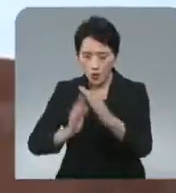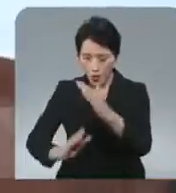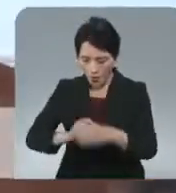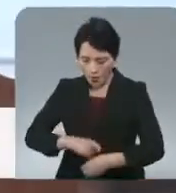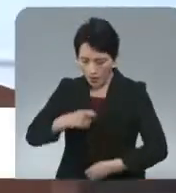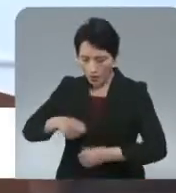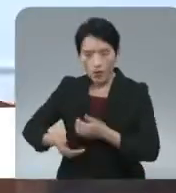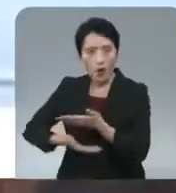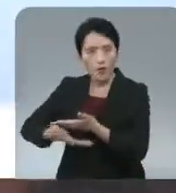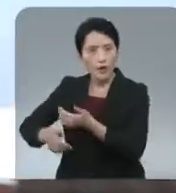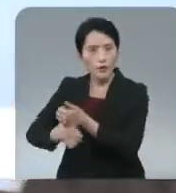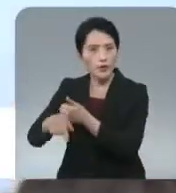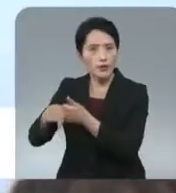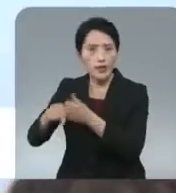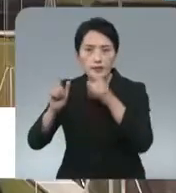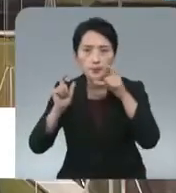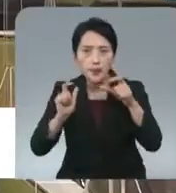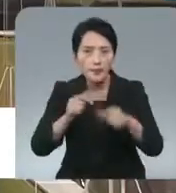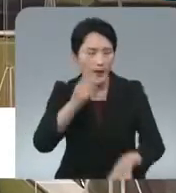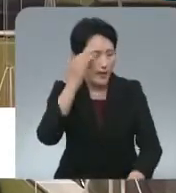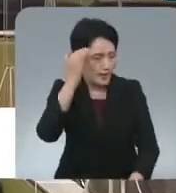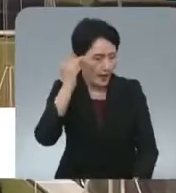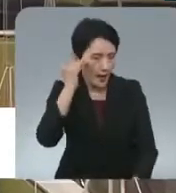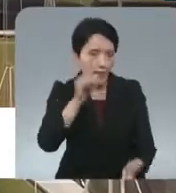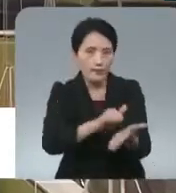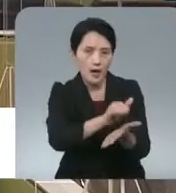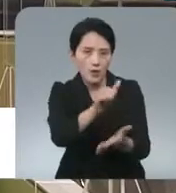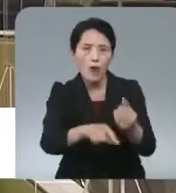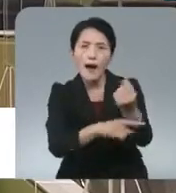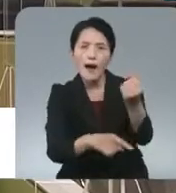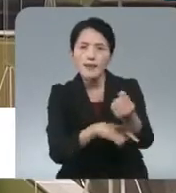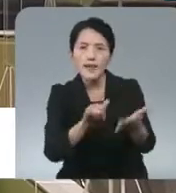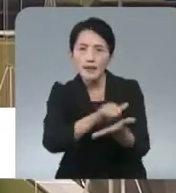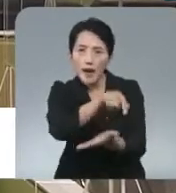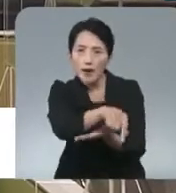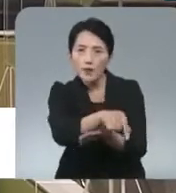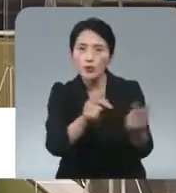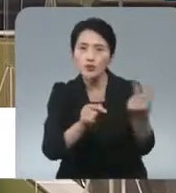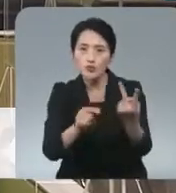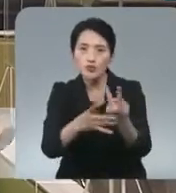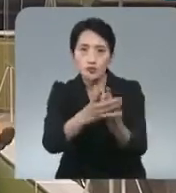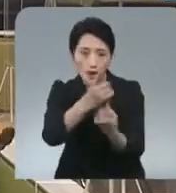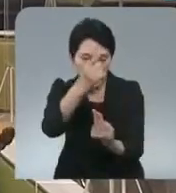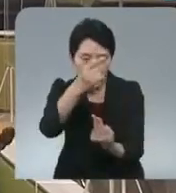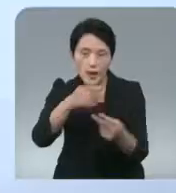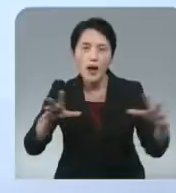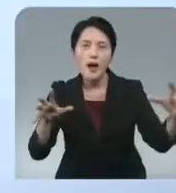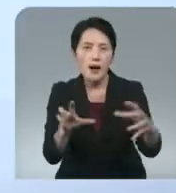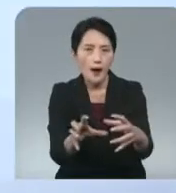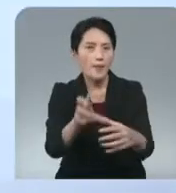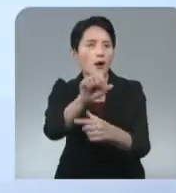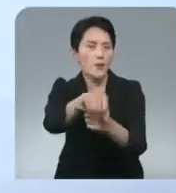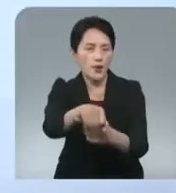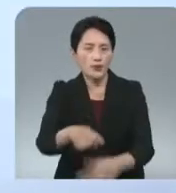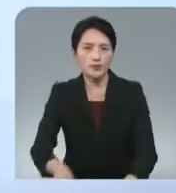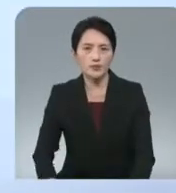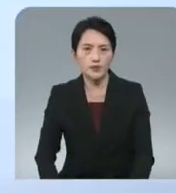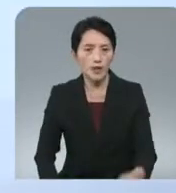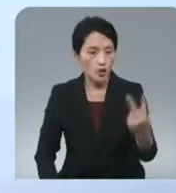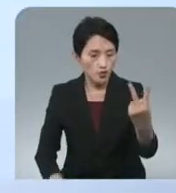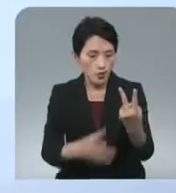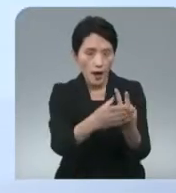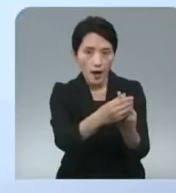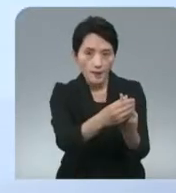大韓航空とアシアナ航空の合併計画について公正取引委員会は22日